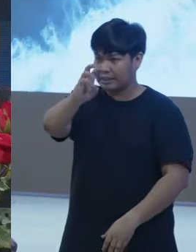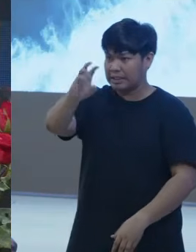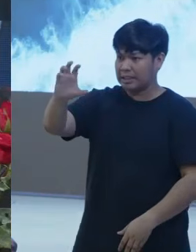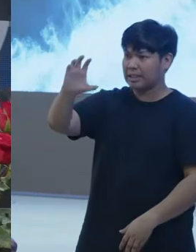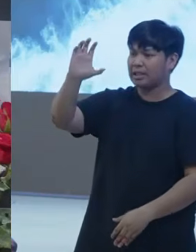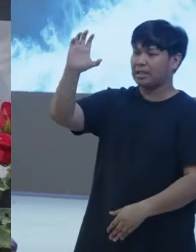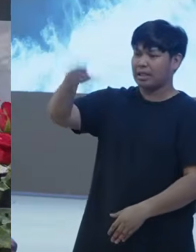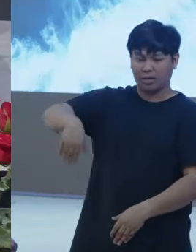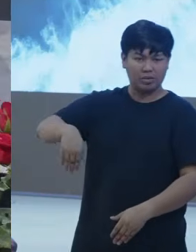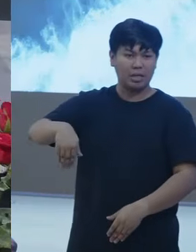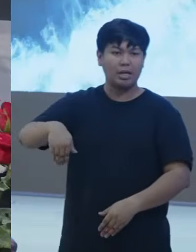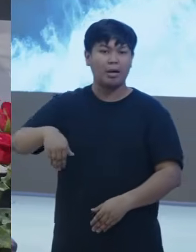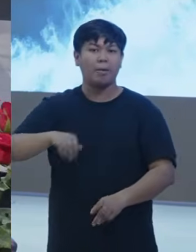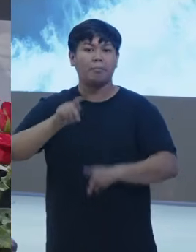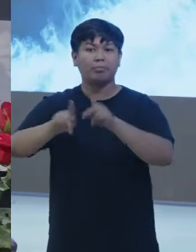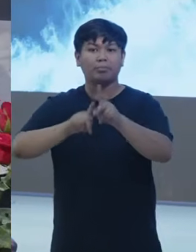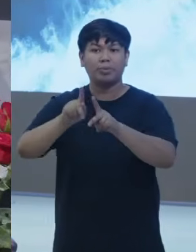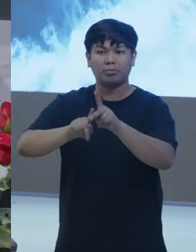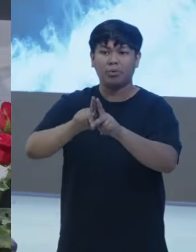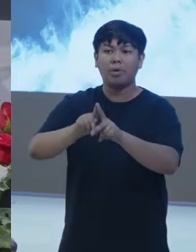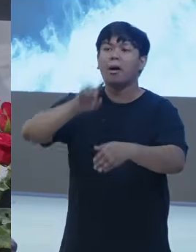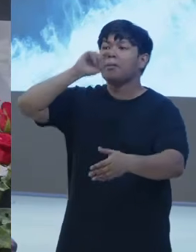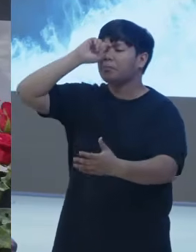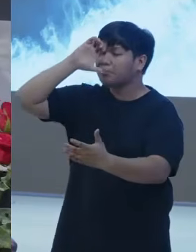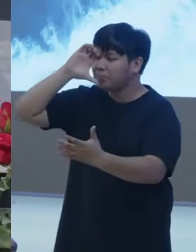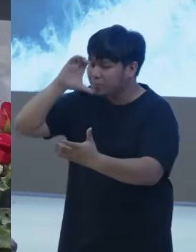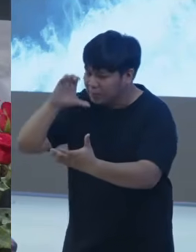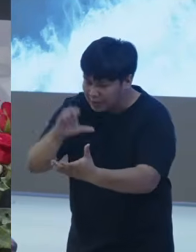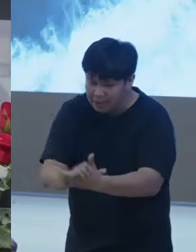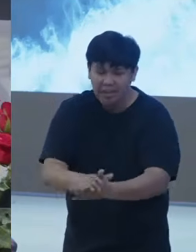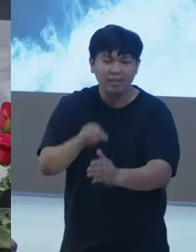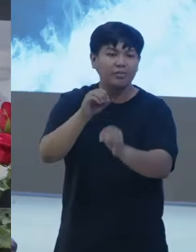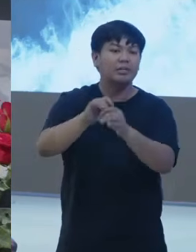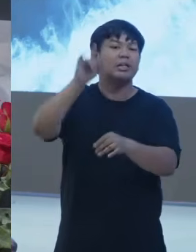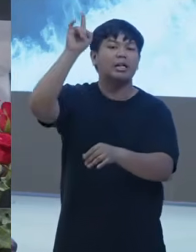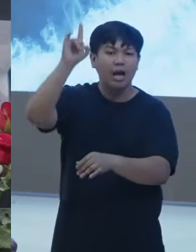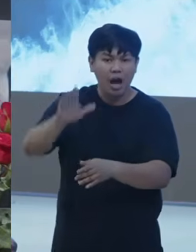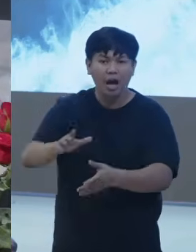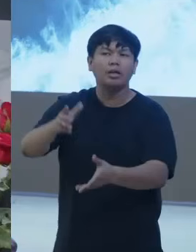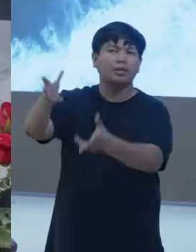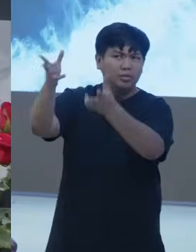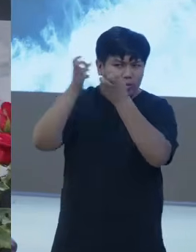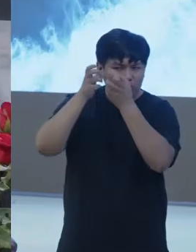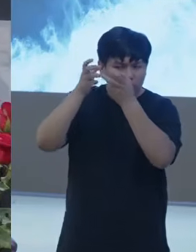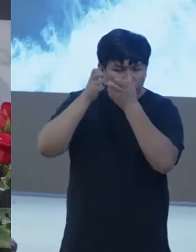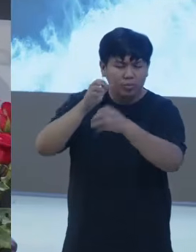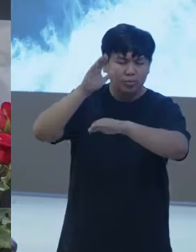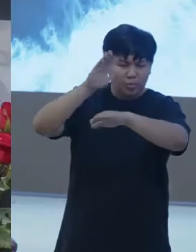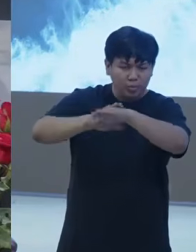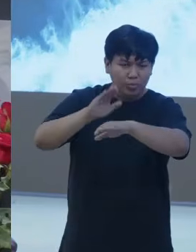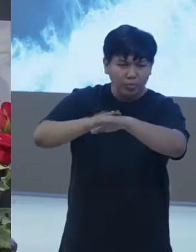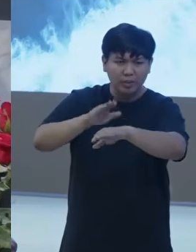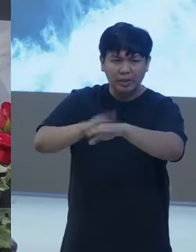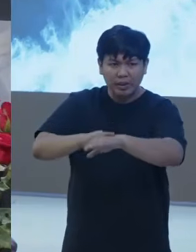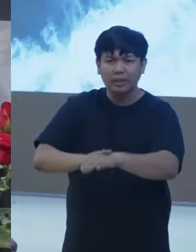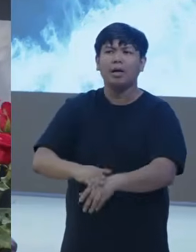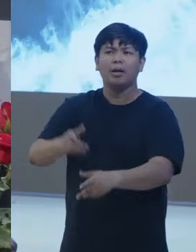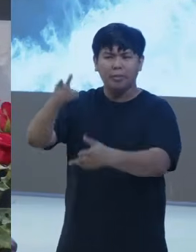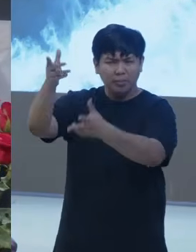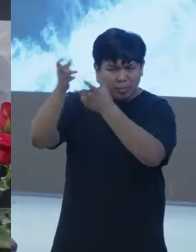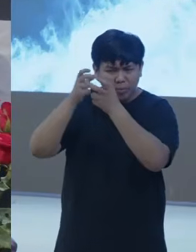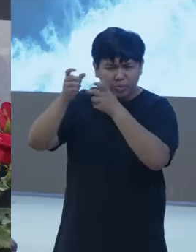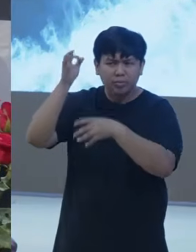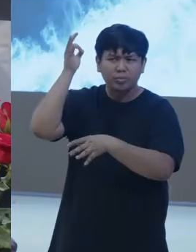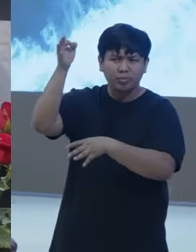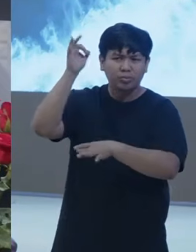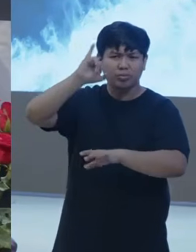600,000 ang nanampalataya sa Diyos, nag-ayuno, nagsisi, nagpakumbaba,